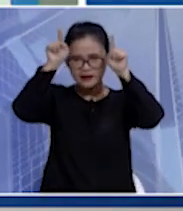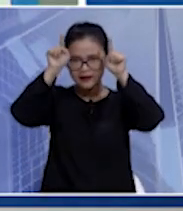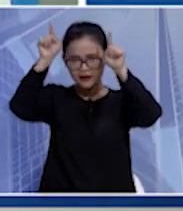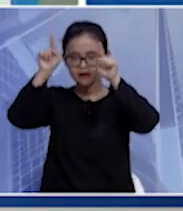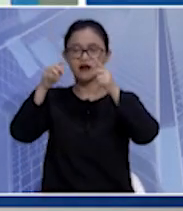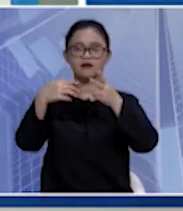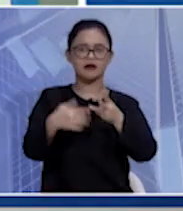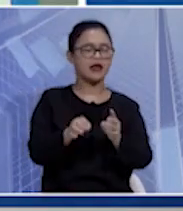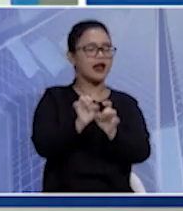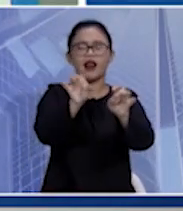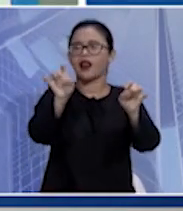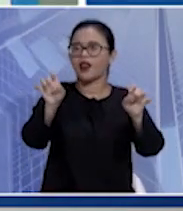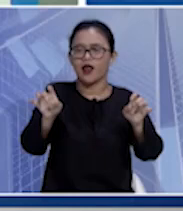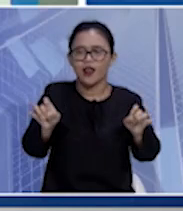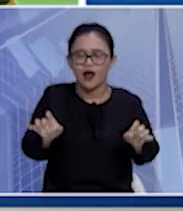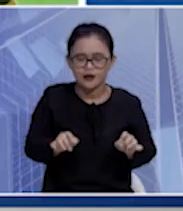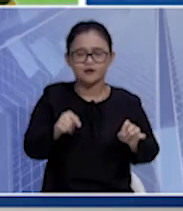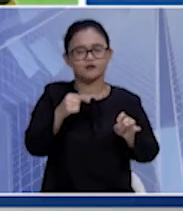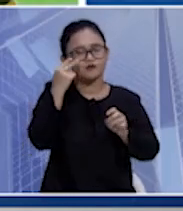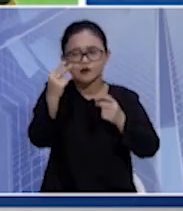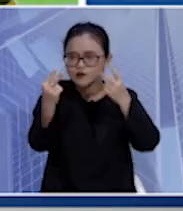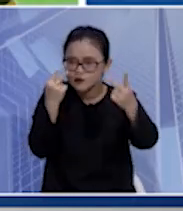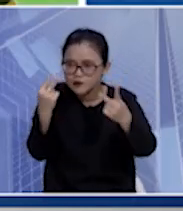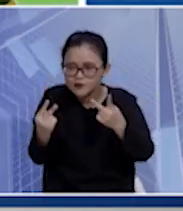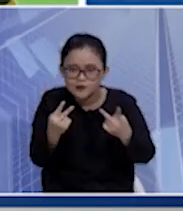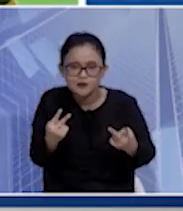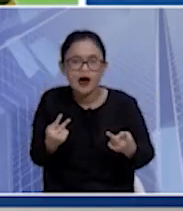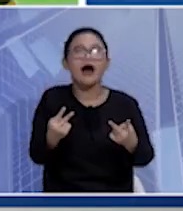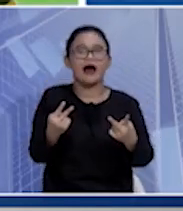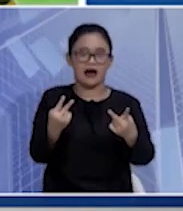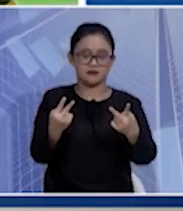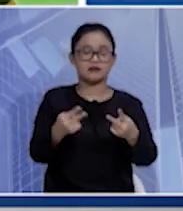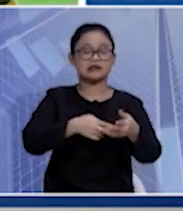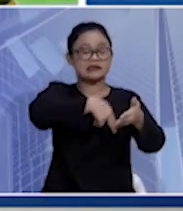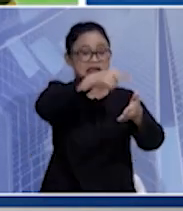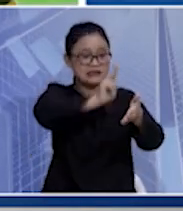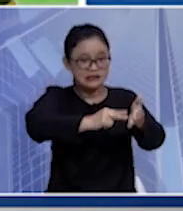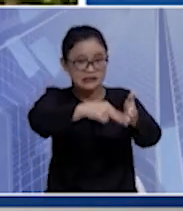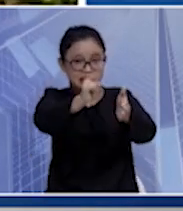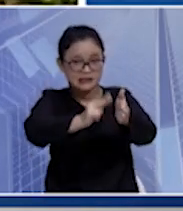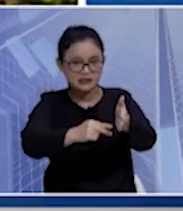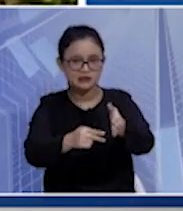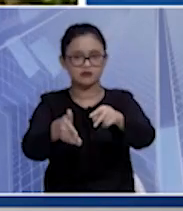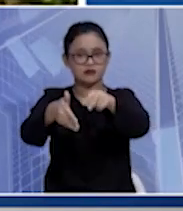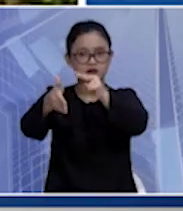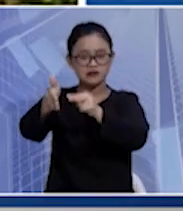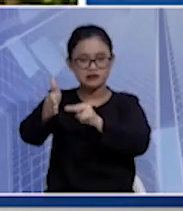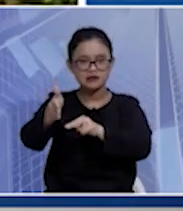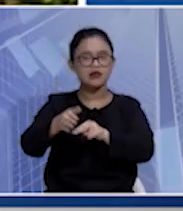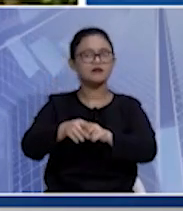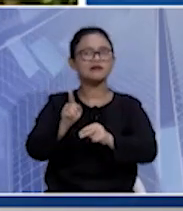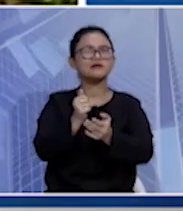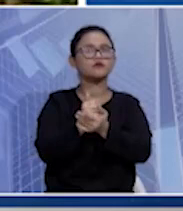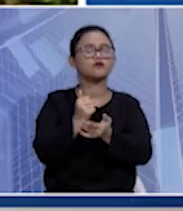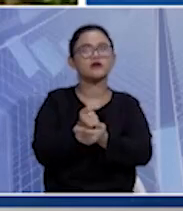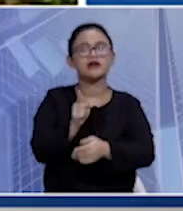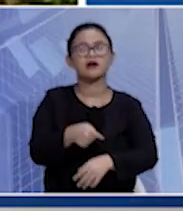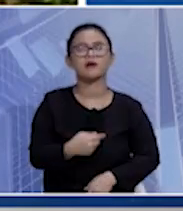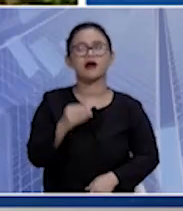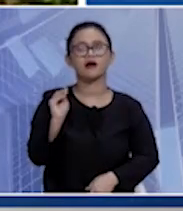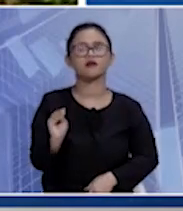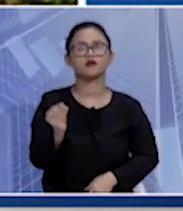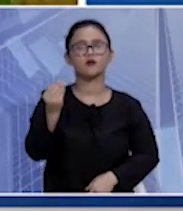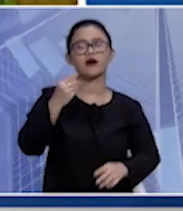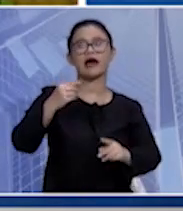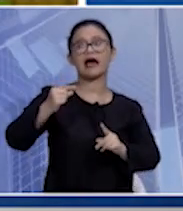hingga ikon kota Jakarta inisiasi dilakukannya mural di tempat ini merupakan inisiatif dari pengurus RW setempat